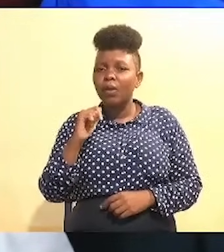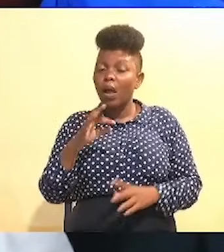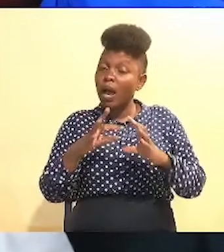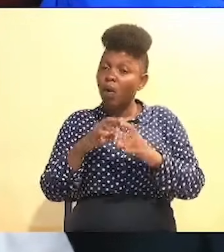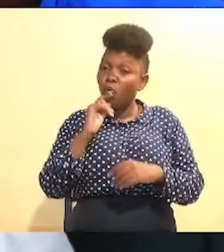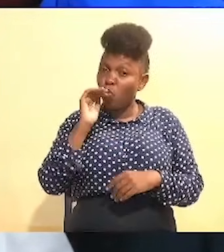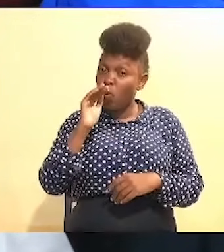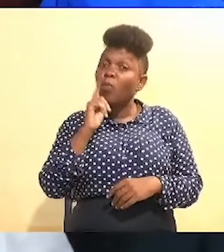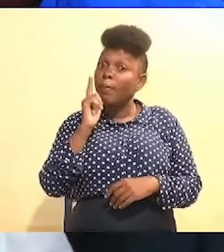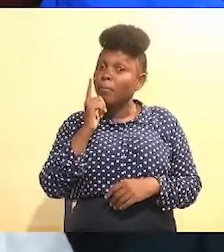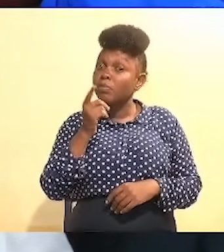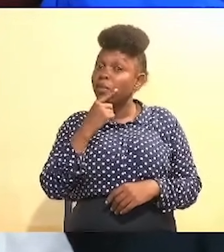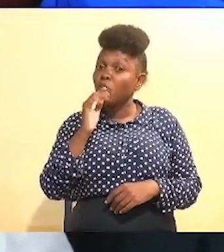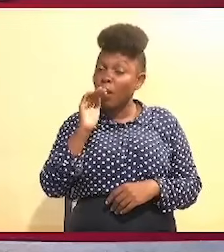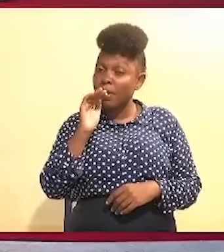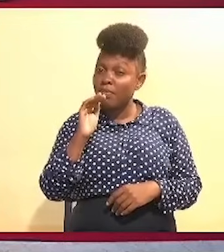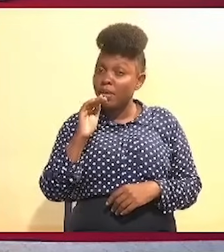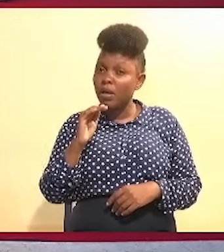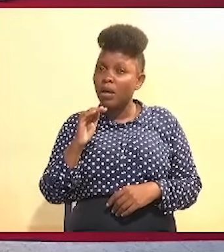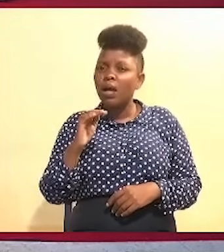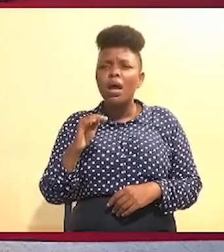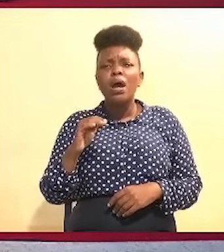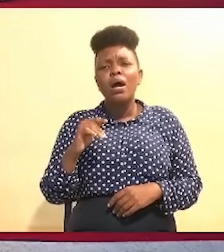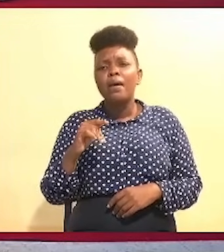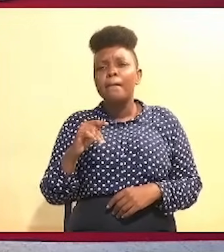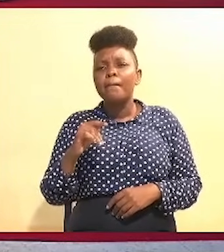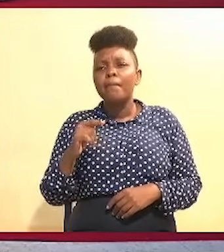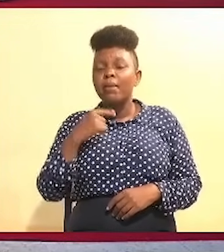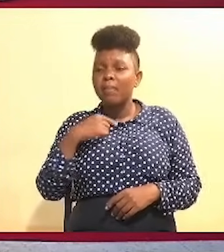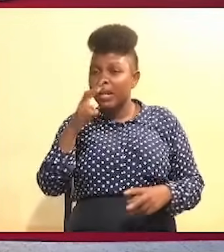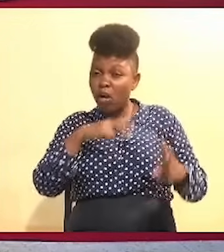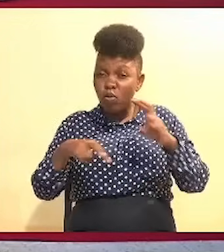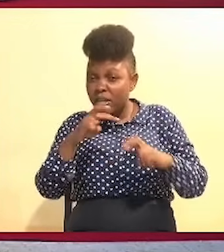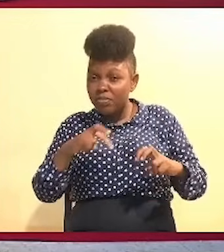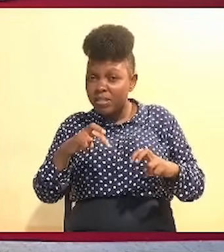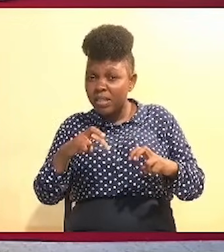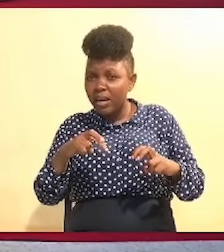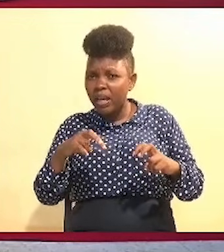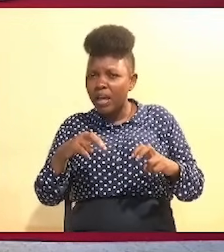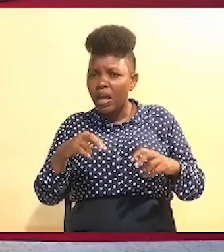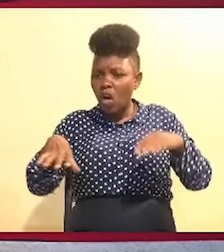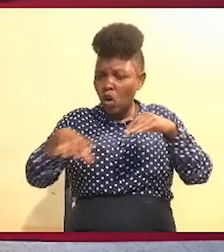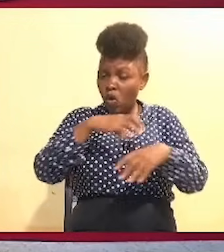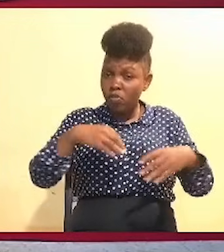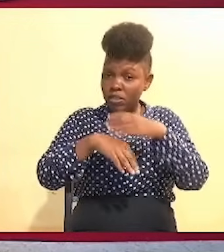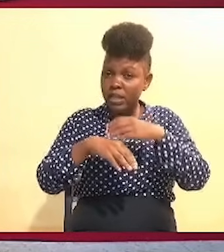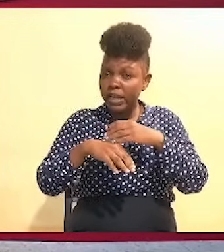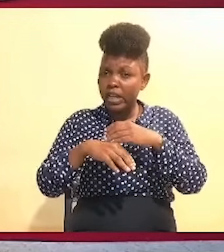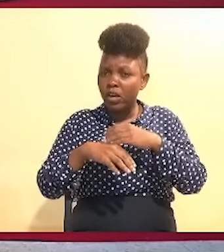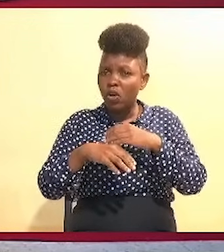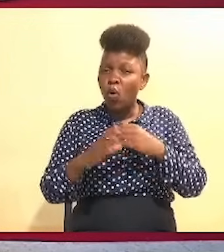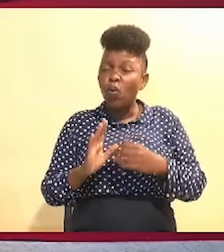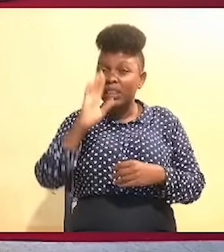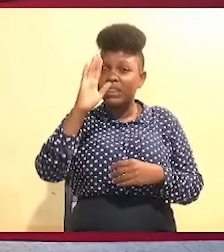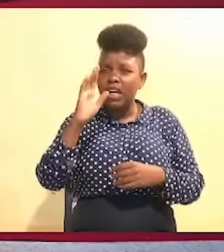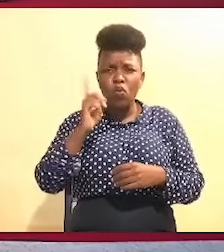umekuja. Sasa wakati najaribu kupanda, unamwambia au nikutafutie ka glove ili ukishika usije ukapigwa shoti. Yaani hapo umempa